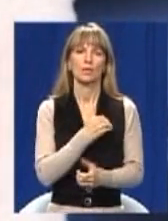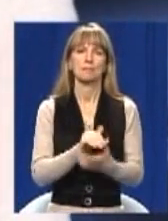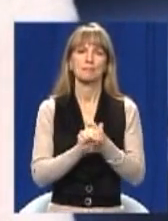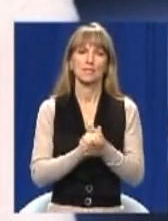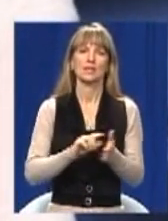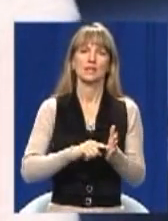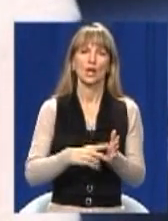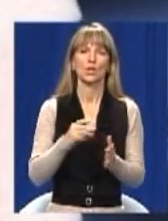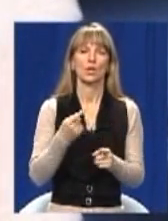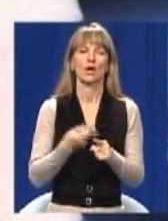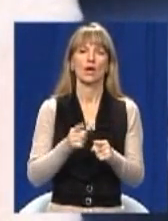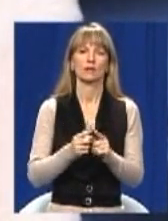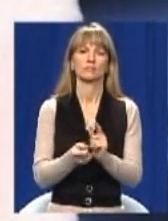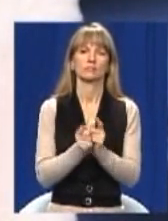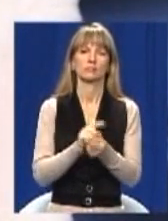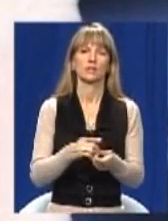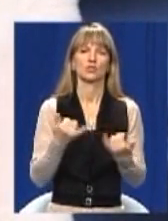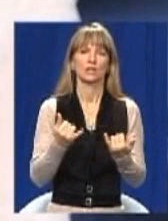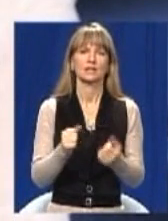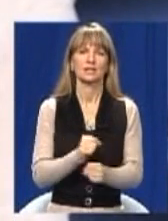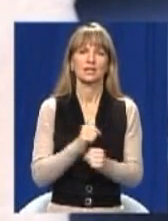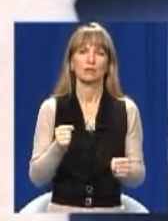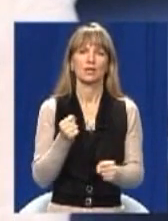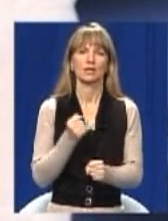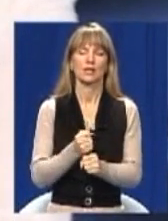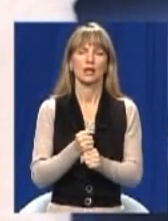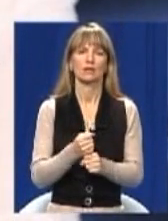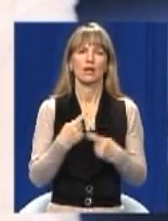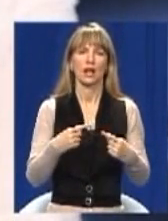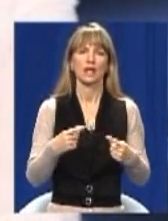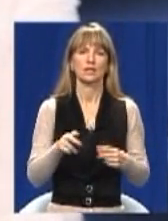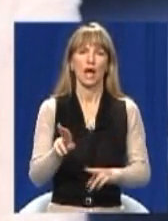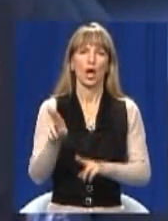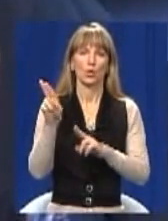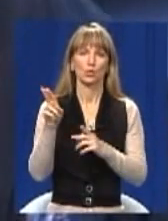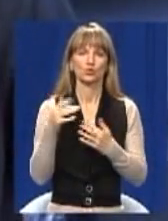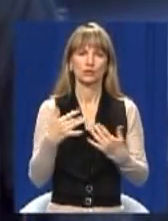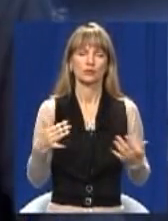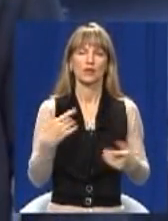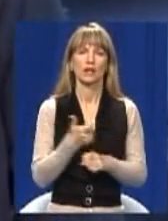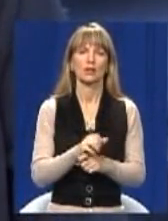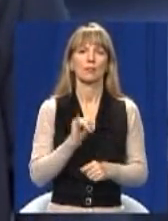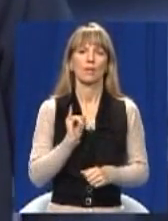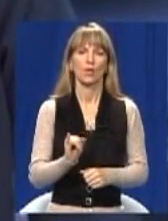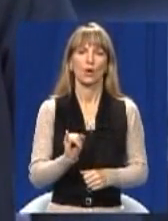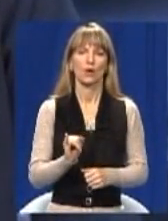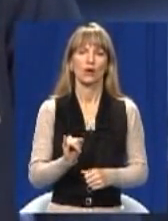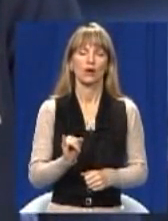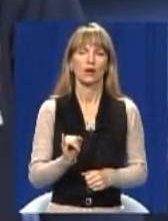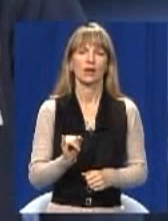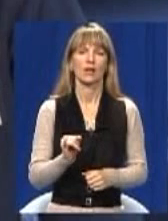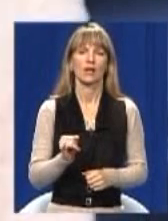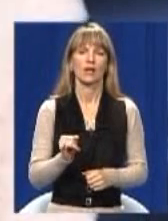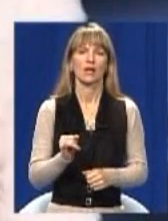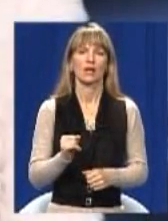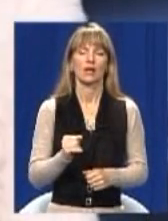но это пошло плохо. Из динамита делают всякие оружия, и это очень плохо. Потому что один дяденька сказал горе